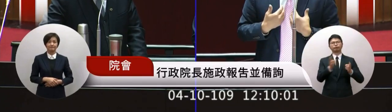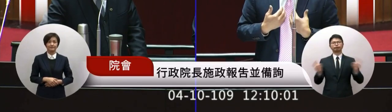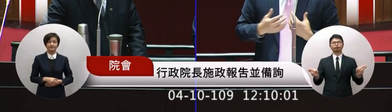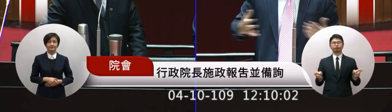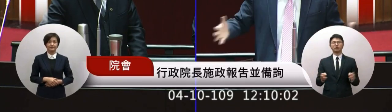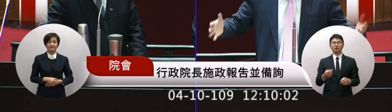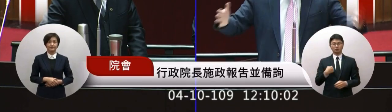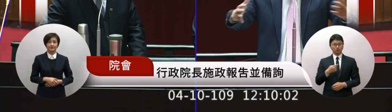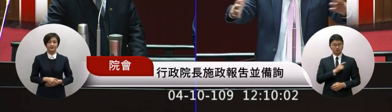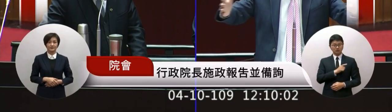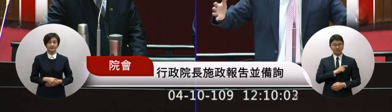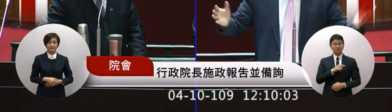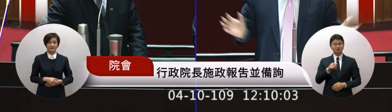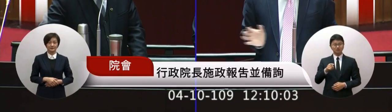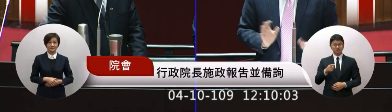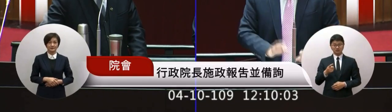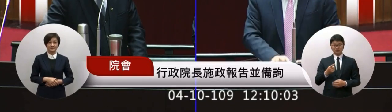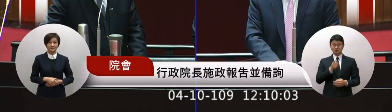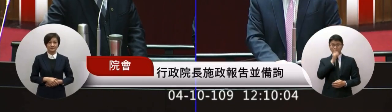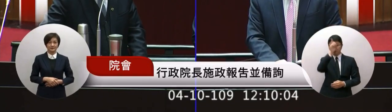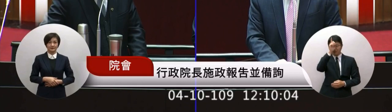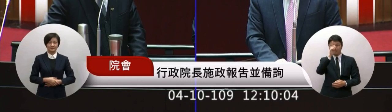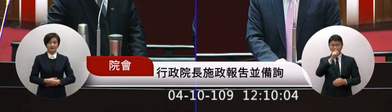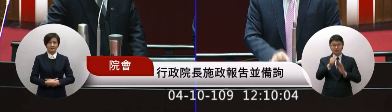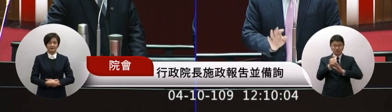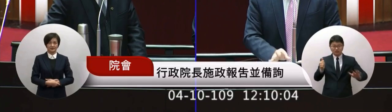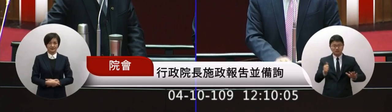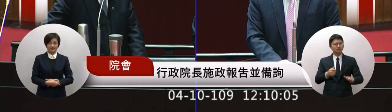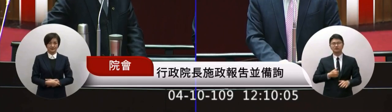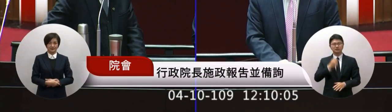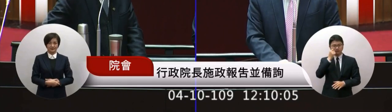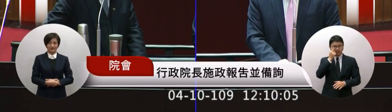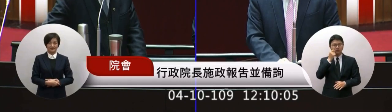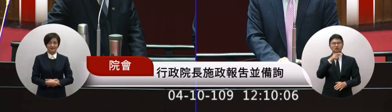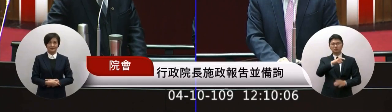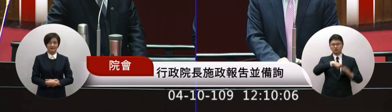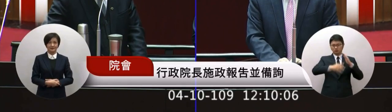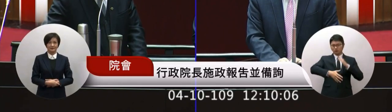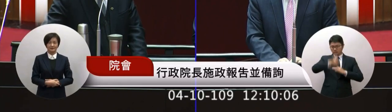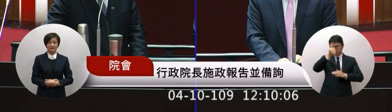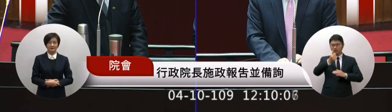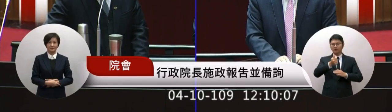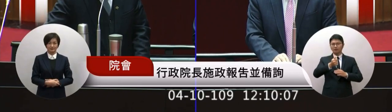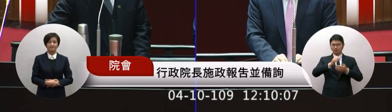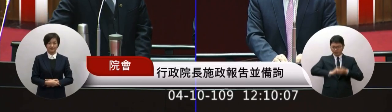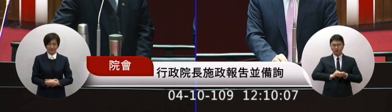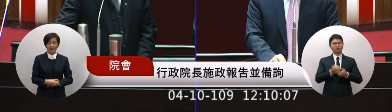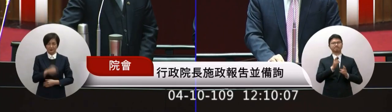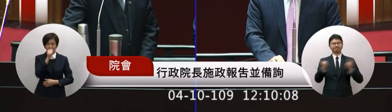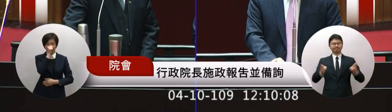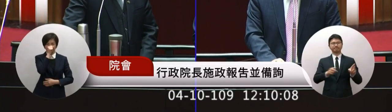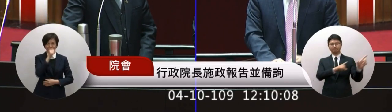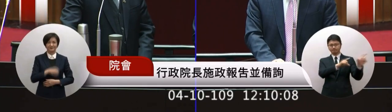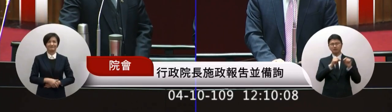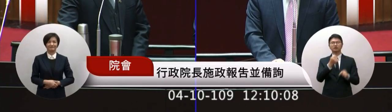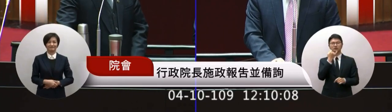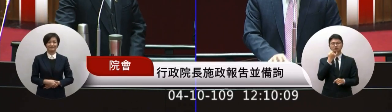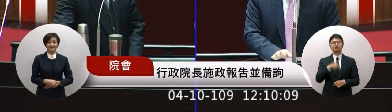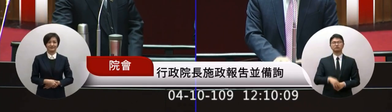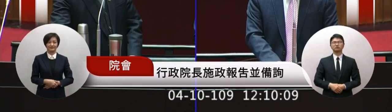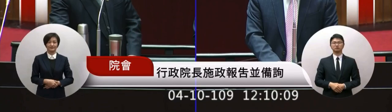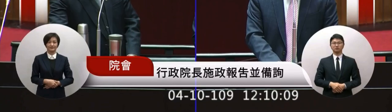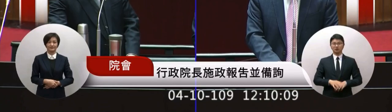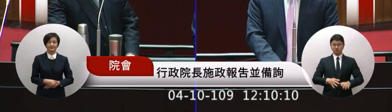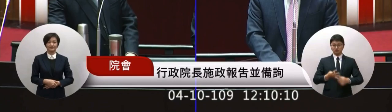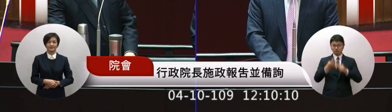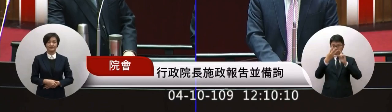凭我个人一定要去影响所有的部会，可能有困难。好，这个要拜托院长来交代处理，好不好？ 好， 好，谢谢。好，啊，第四个